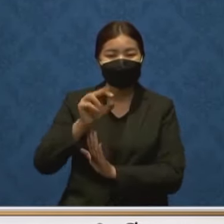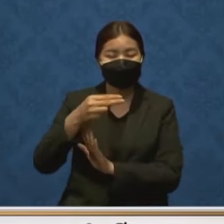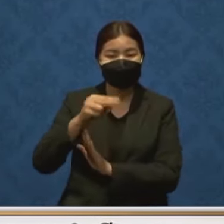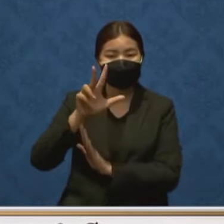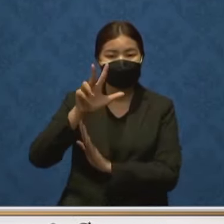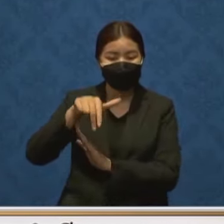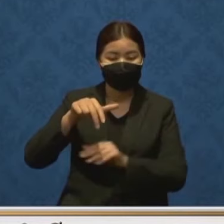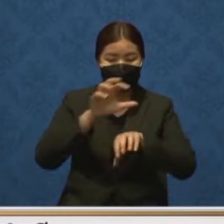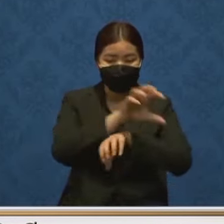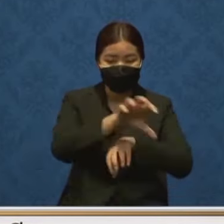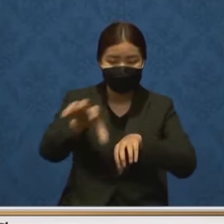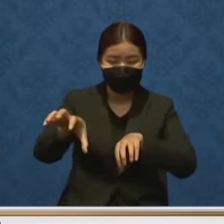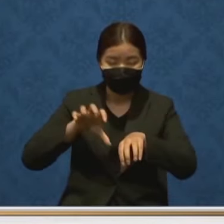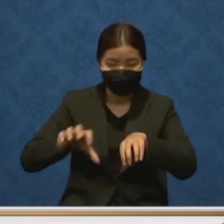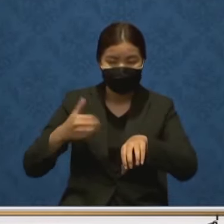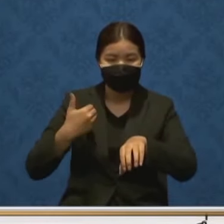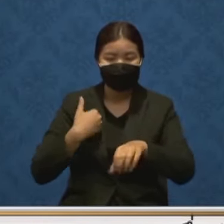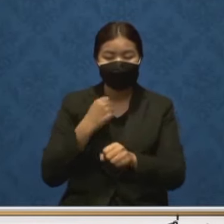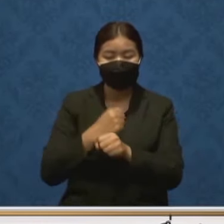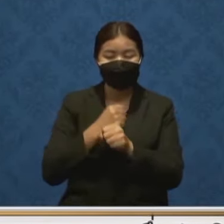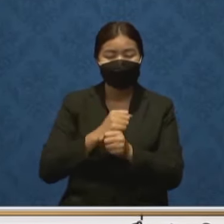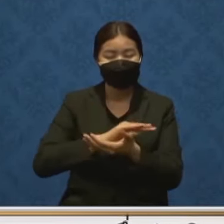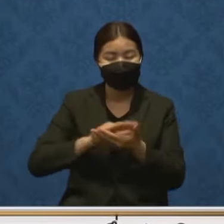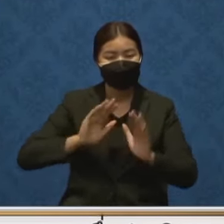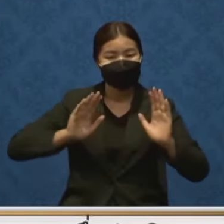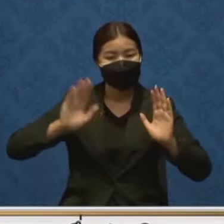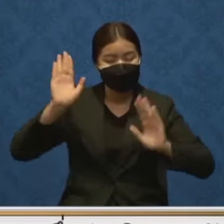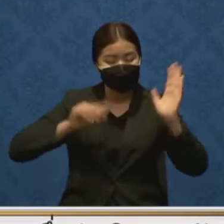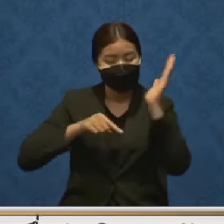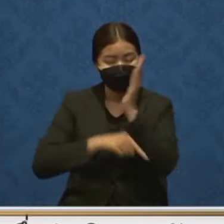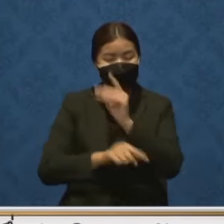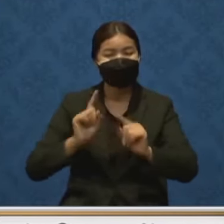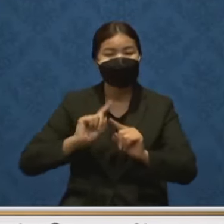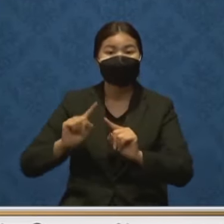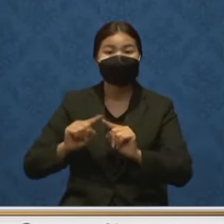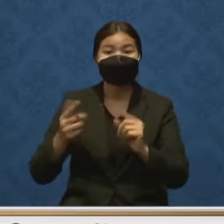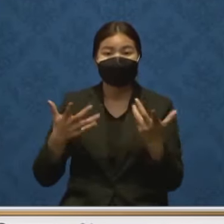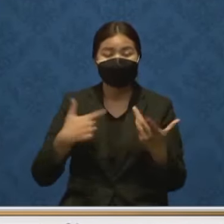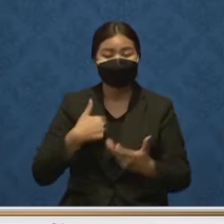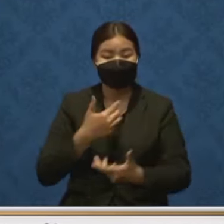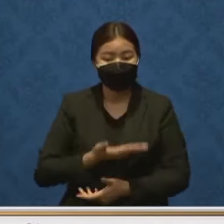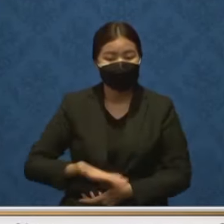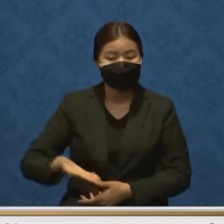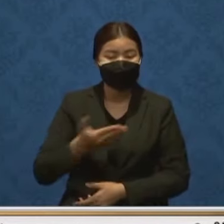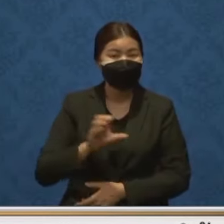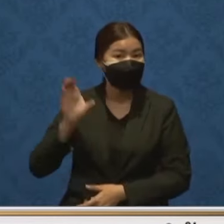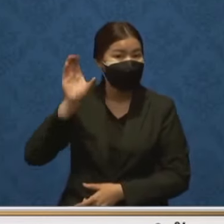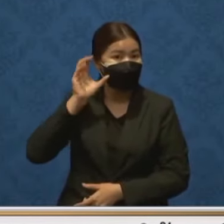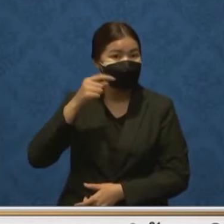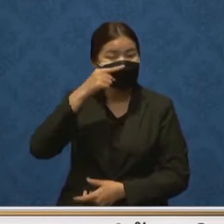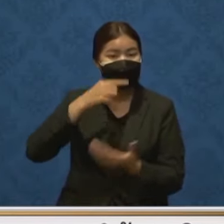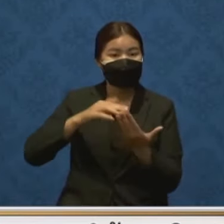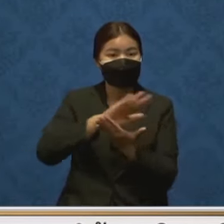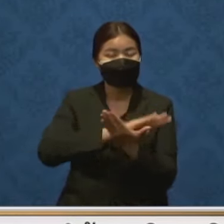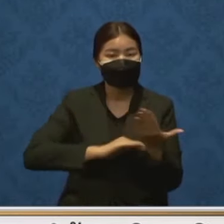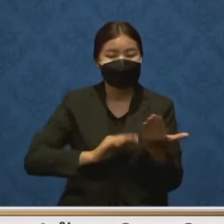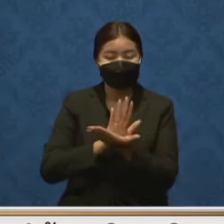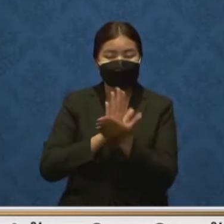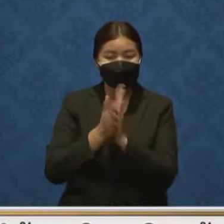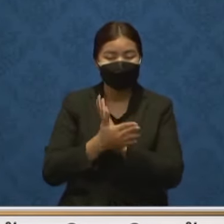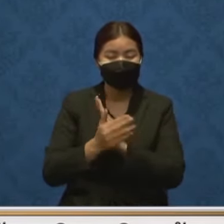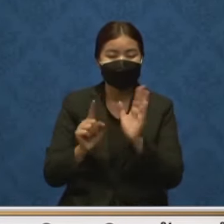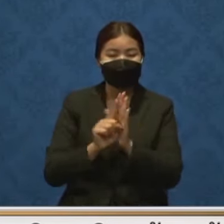เพื่อการเลือกตั้งที่บริสุทธิ์โปร่งใสยุติธรรมนะคะเป็นที่เชื่อมั่นแล้วก็เปลี่ยนประเทศไทยในการเลือกตั้งครั้งหน้า